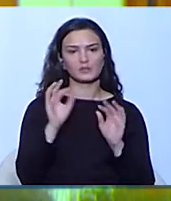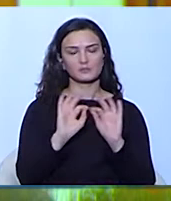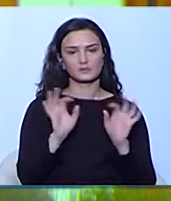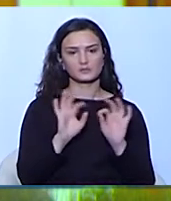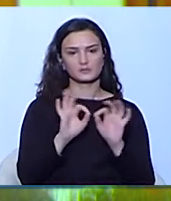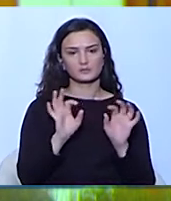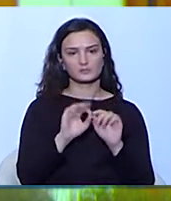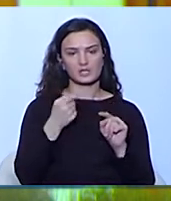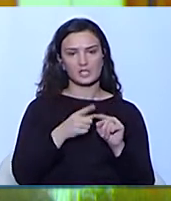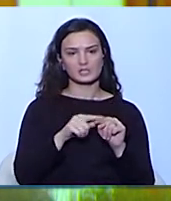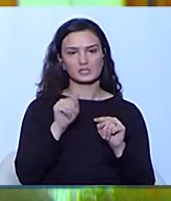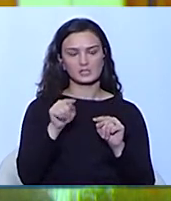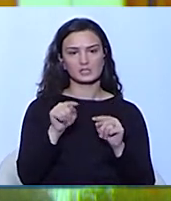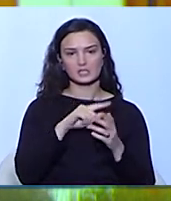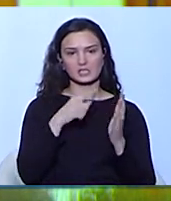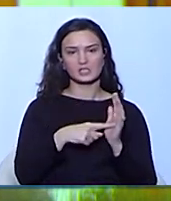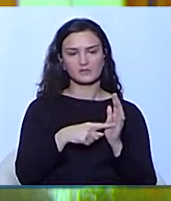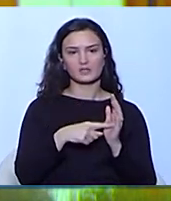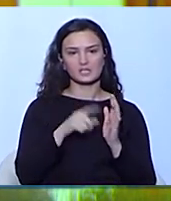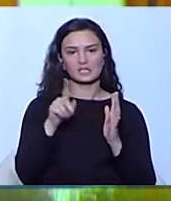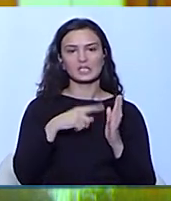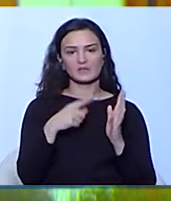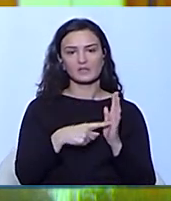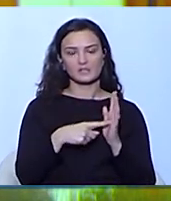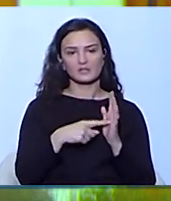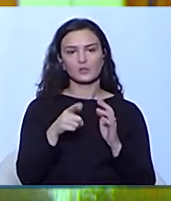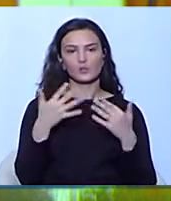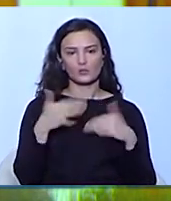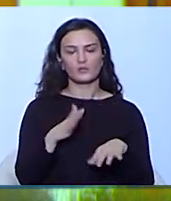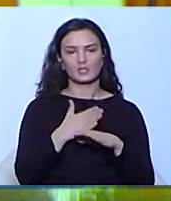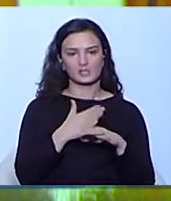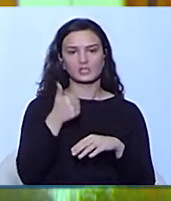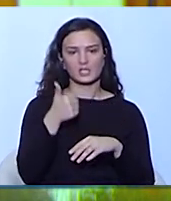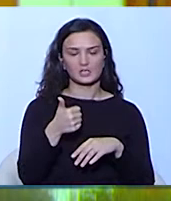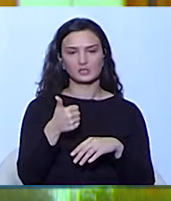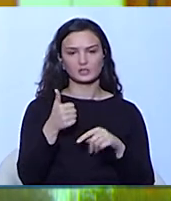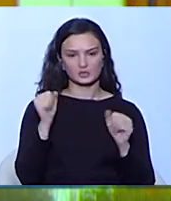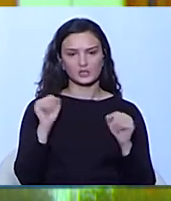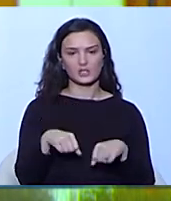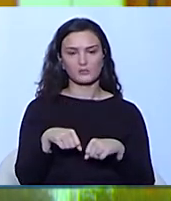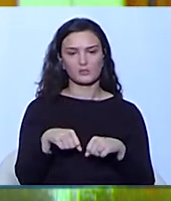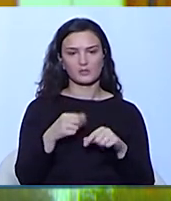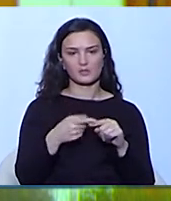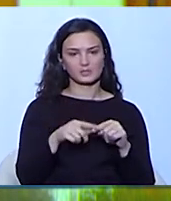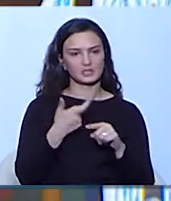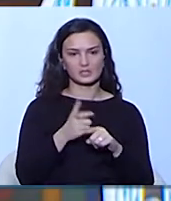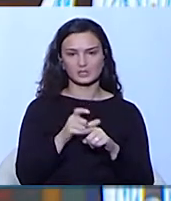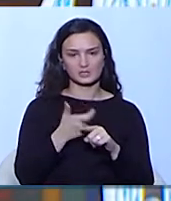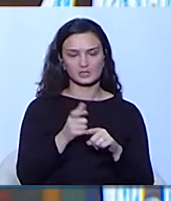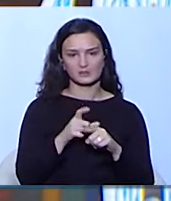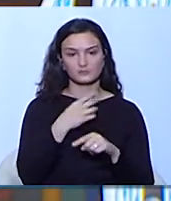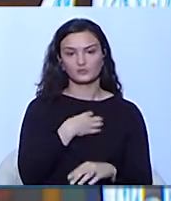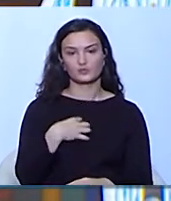რომ ასეთი კითხვა უნდა დასვას. ანუ რეალურად კითხვის დაბადება უკვე არის კარგი შესაძლებლობა, თუ